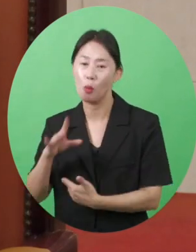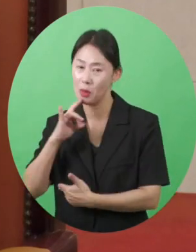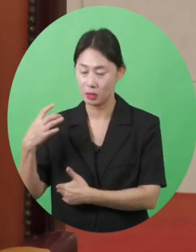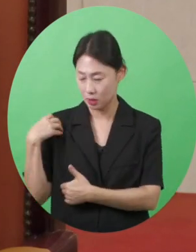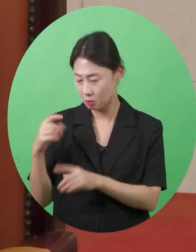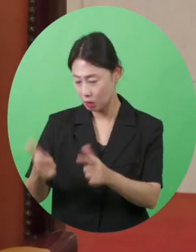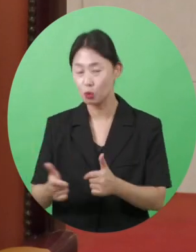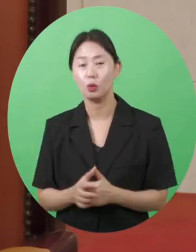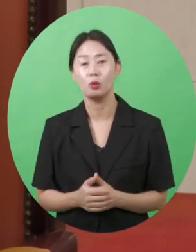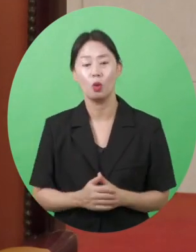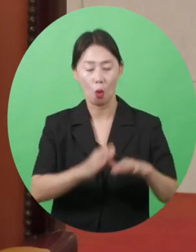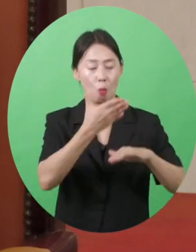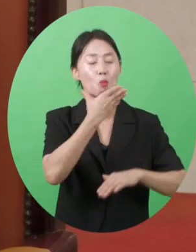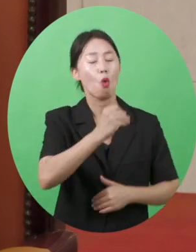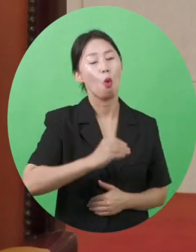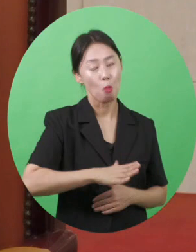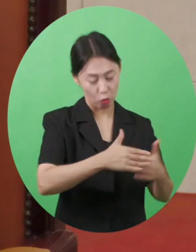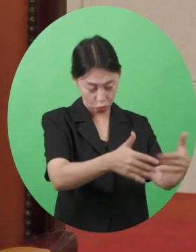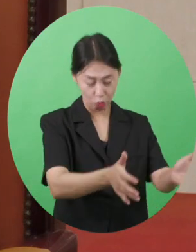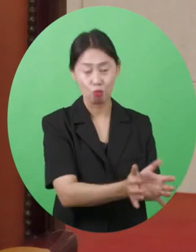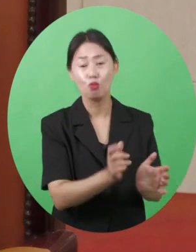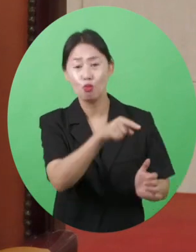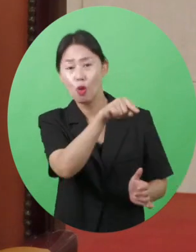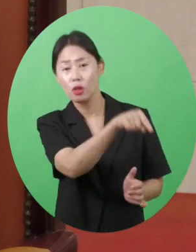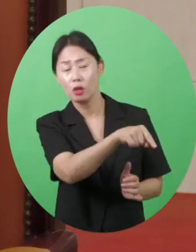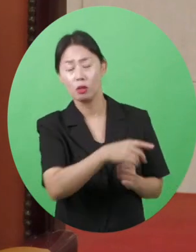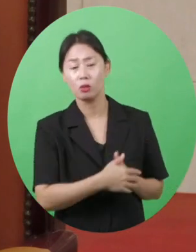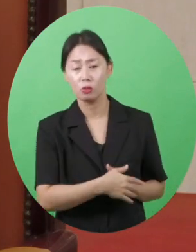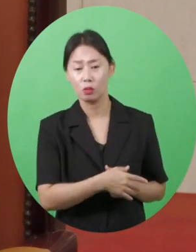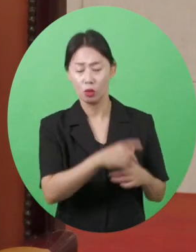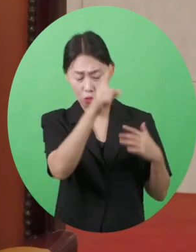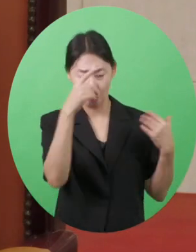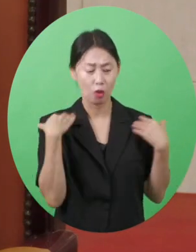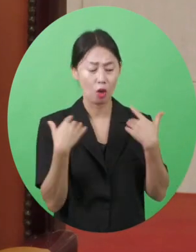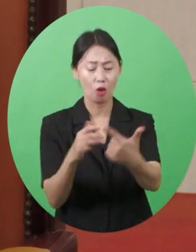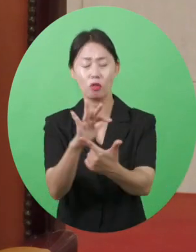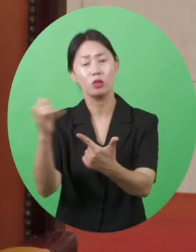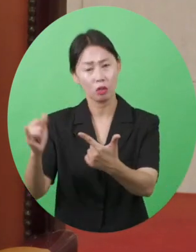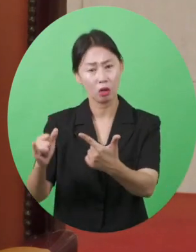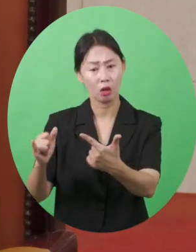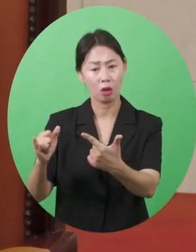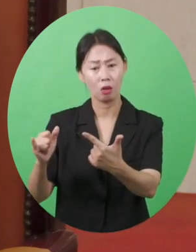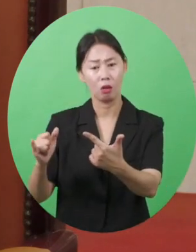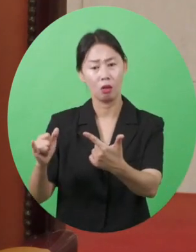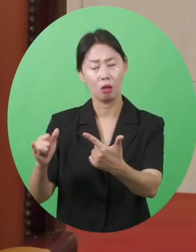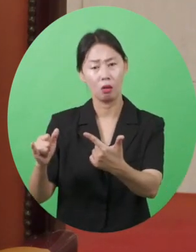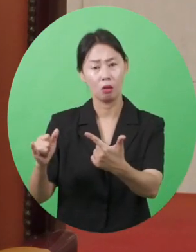도만의 책임은 아니고 보건복지부에서도 최소 지금 6명의 직원을